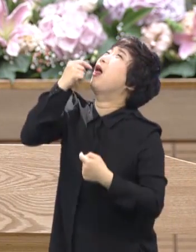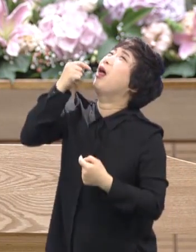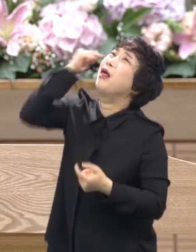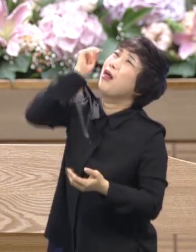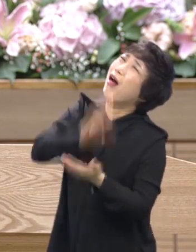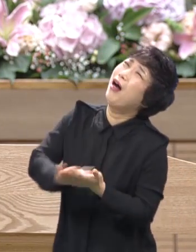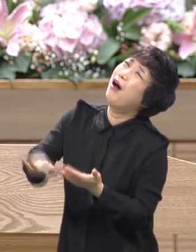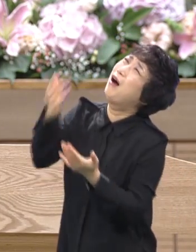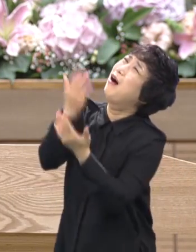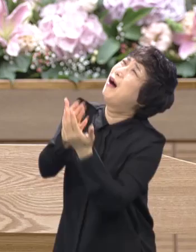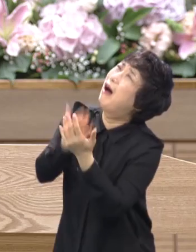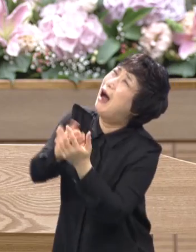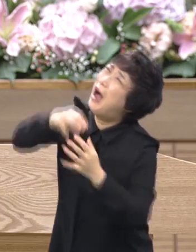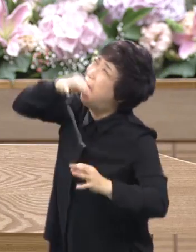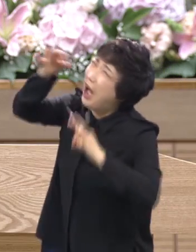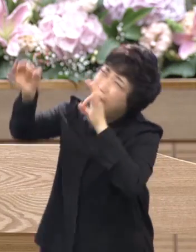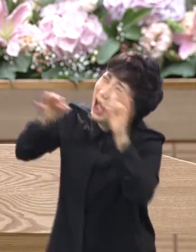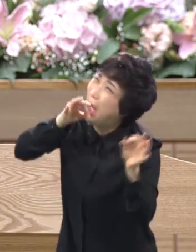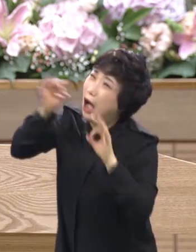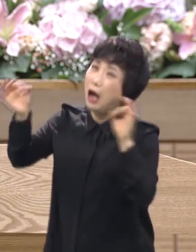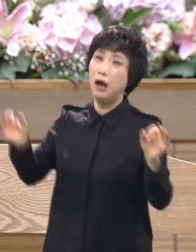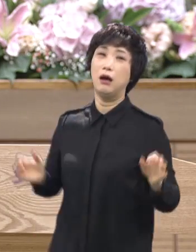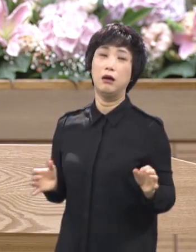요즘 살게 해주세요.